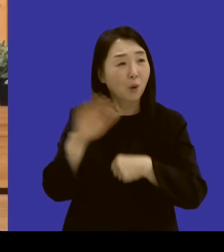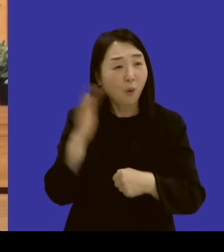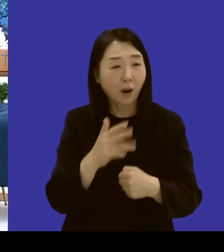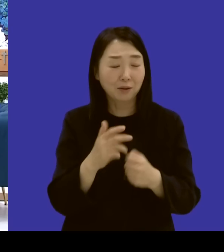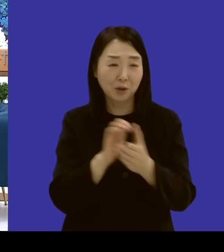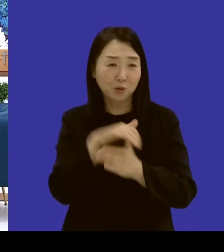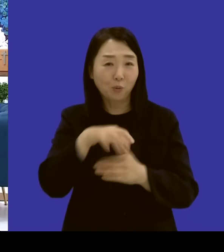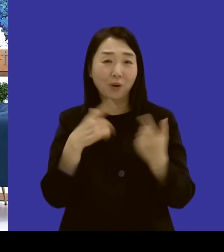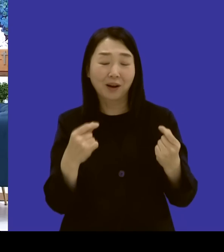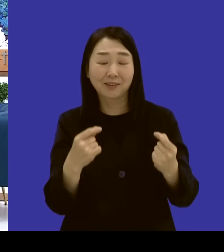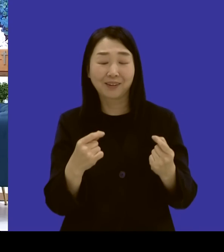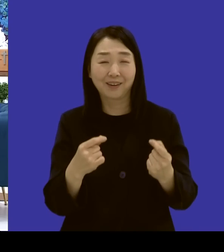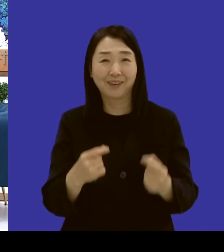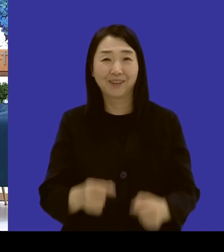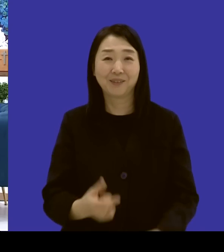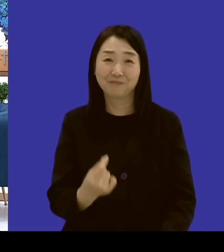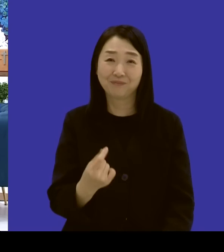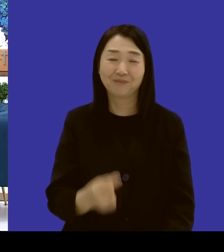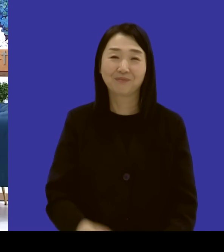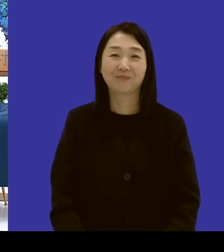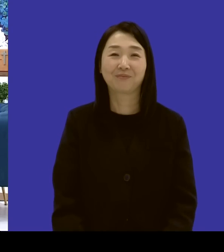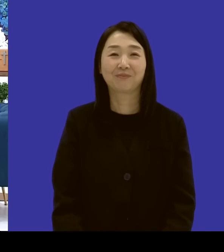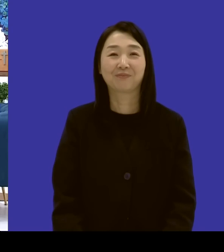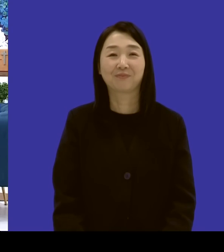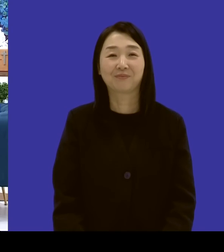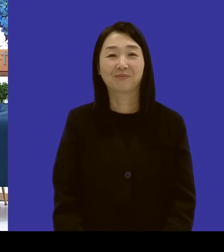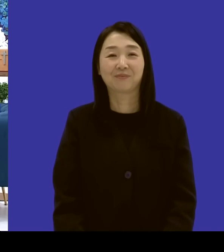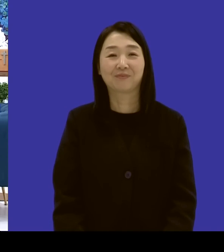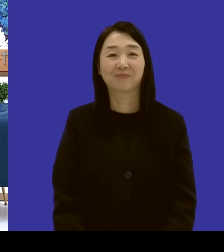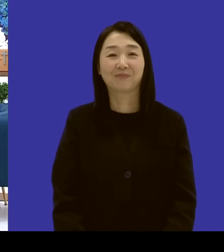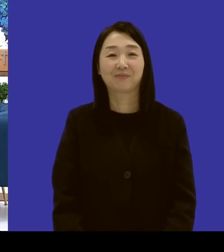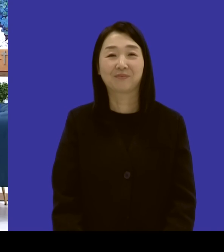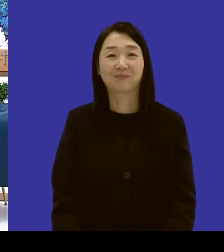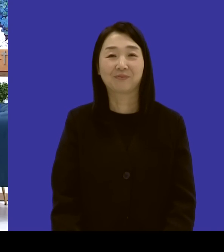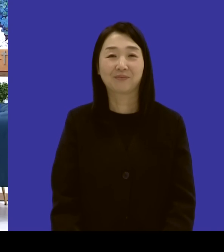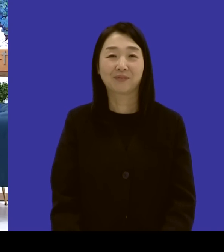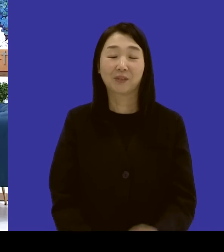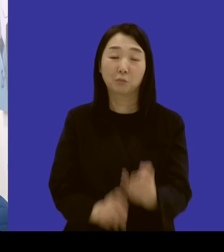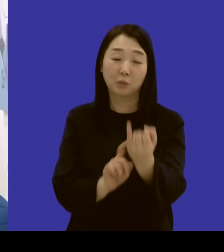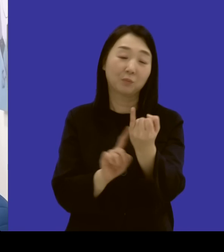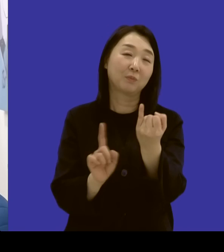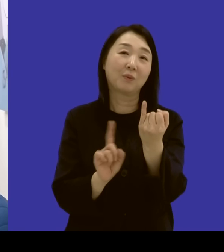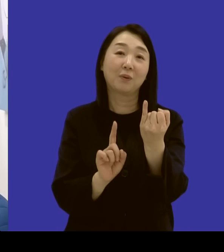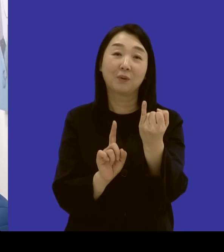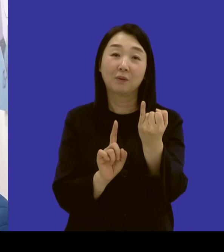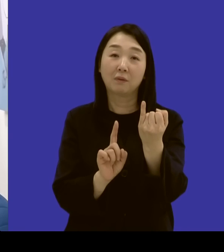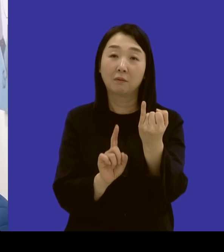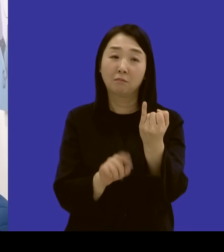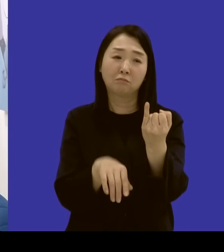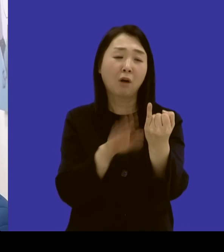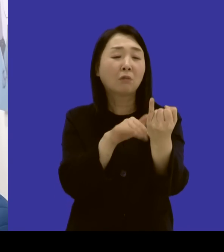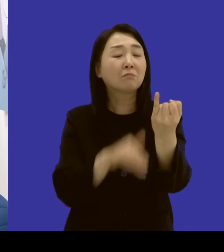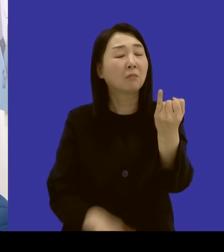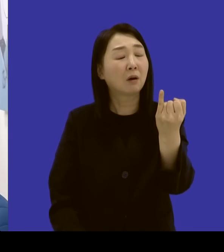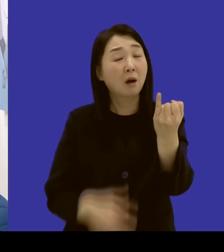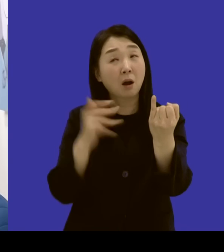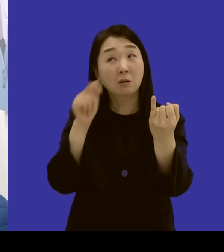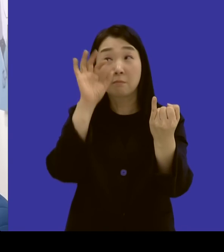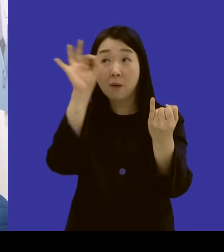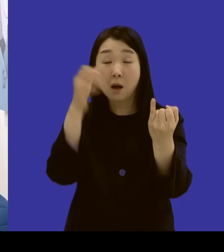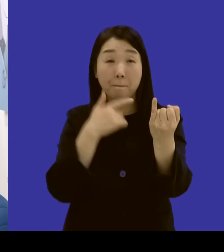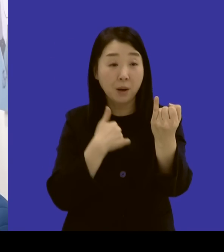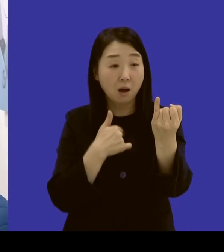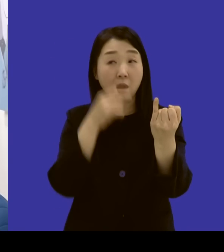병원이? 푸녀 원장님이 계신 것 같은데. 근데 그분이 그래서 제가 그랬어요. 아줌마 하나님 보셨어요?